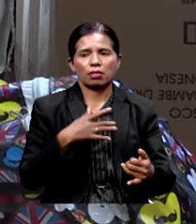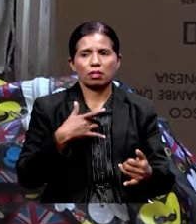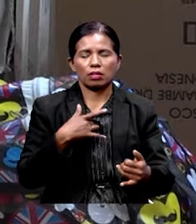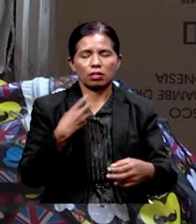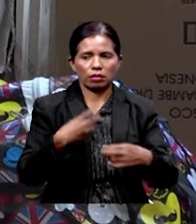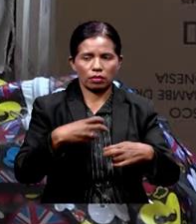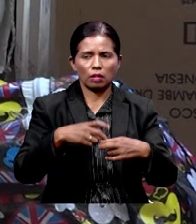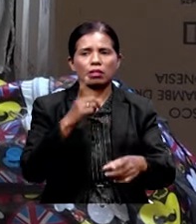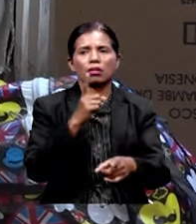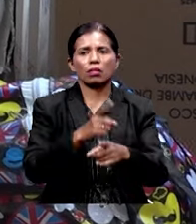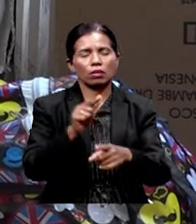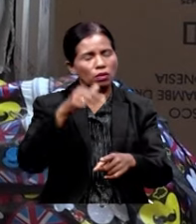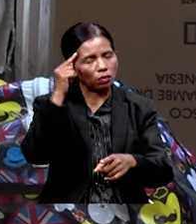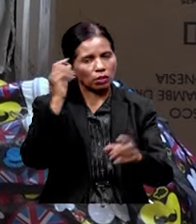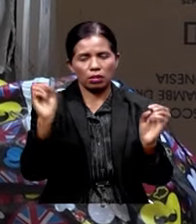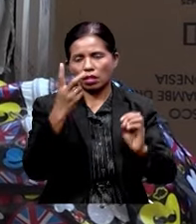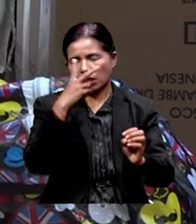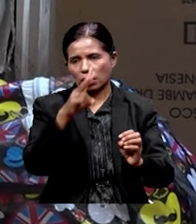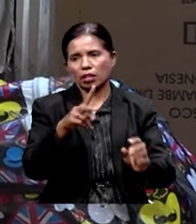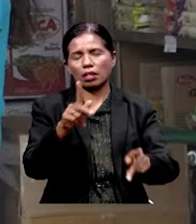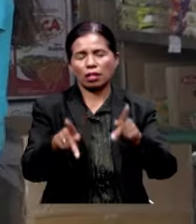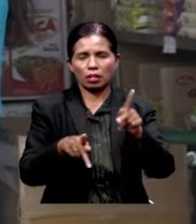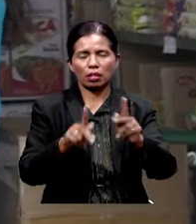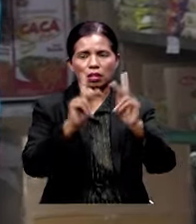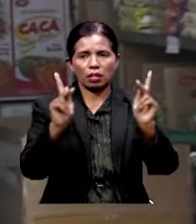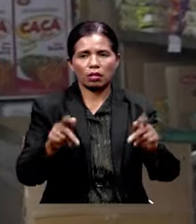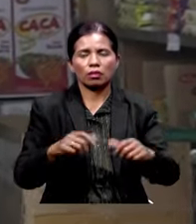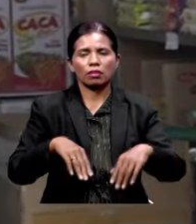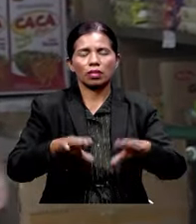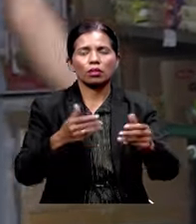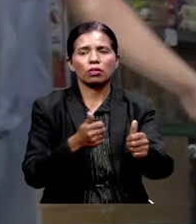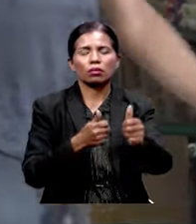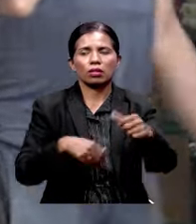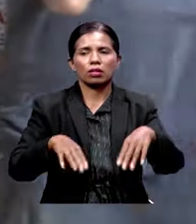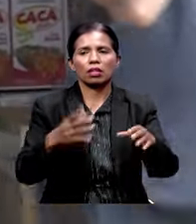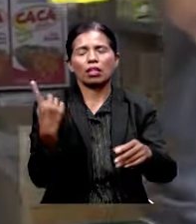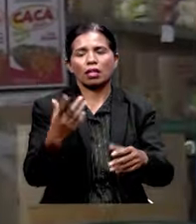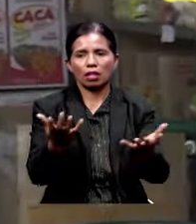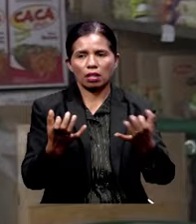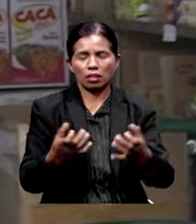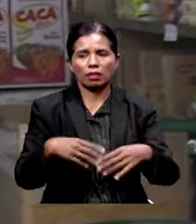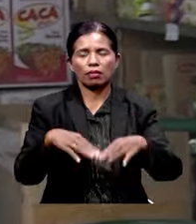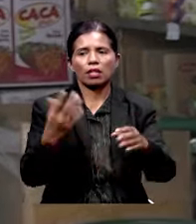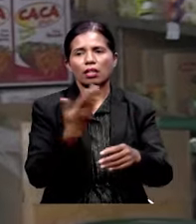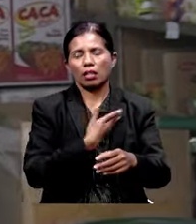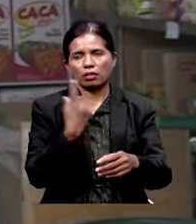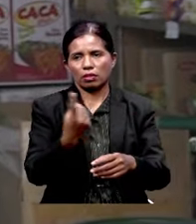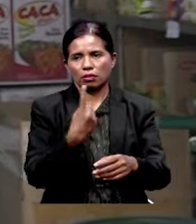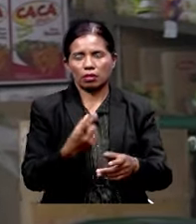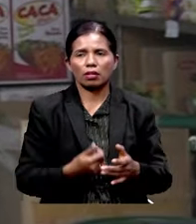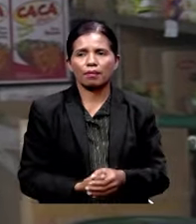araska. Governo lah kontrol lah. Emas lo jas fan tuir sih nak karak sejam full inside saya nafatin deh. Agora down